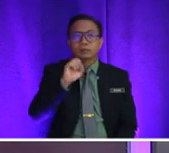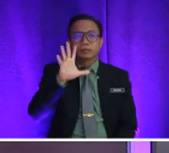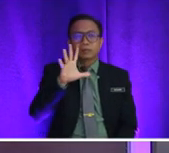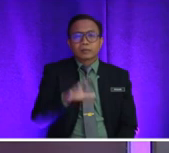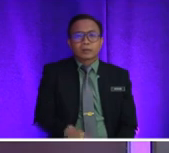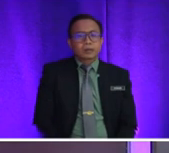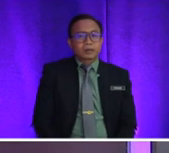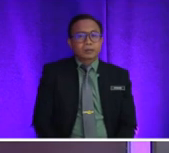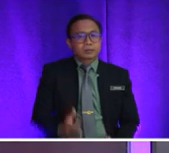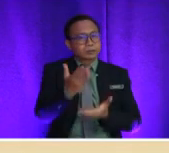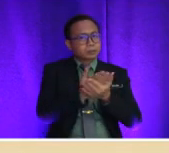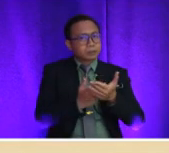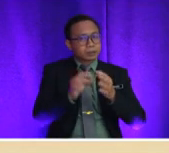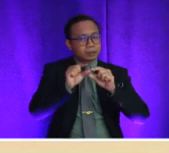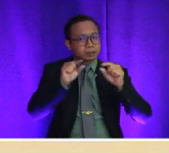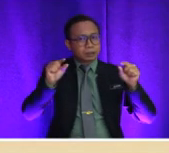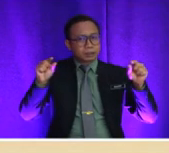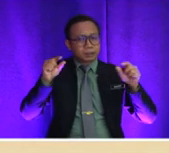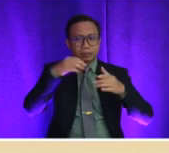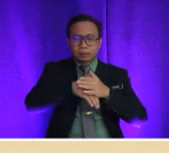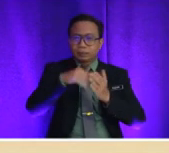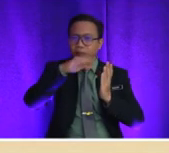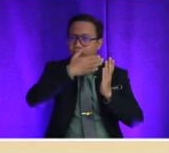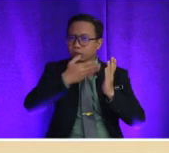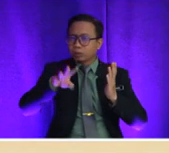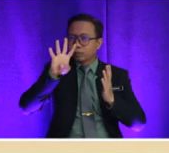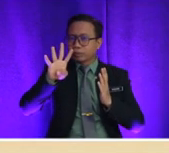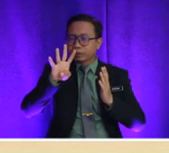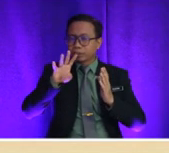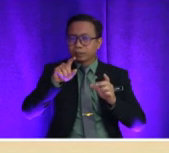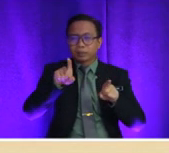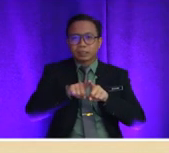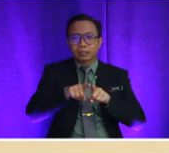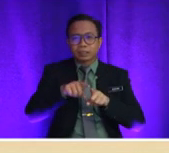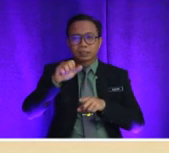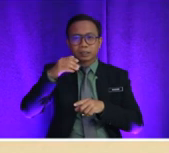sebagian daripada penyataan dalam jadwal 4 berkaitan dengan tantangan